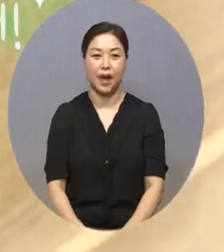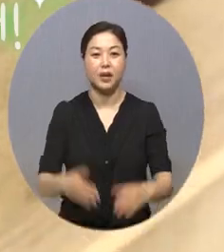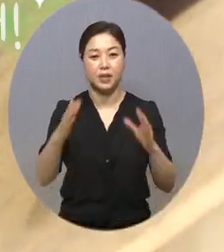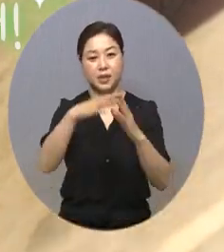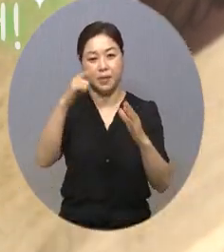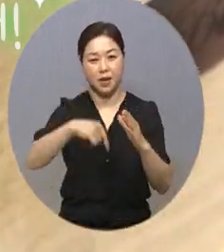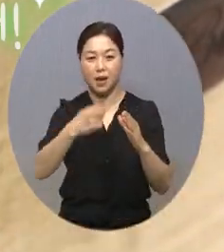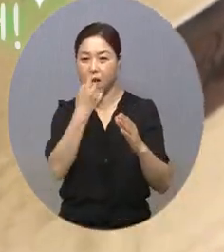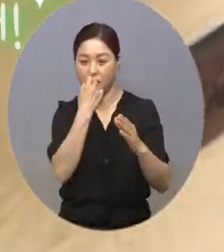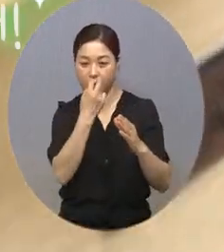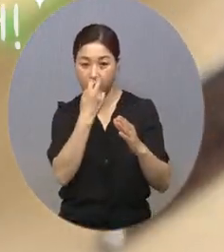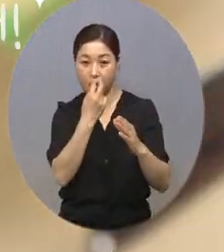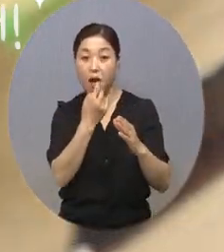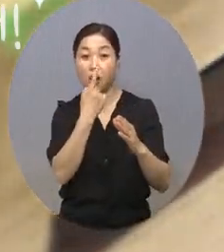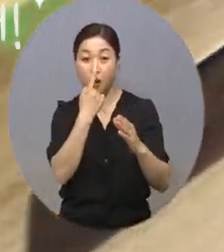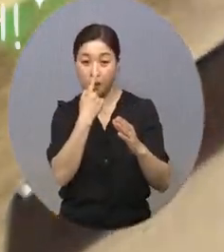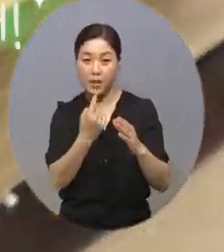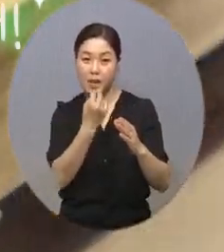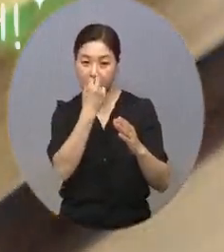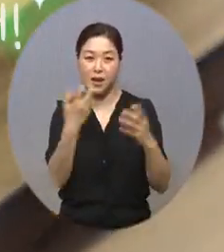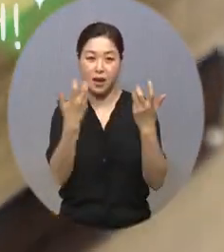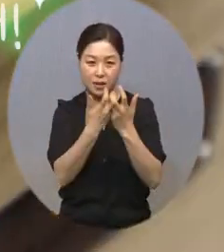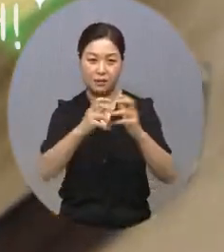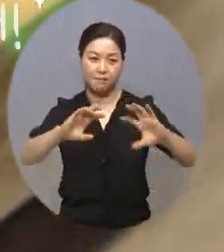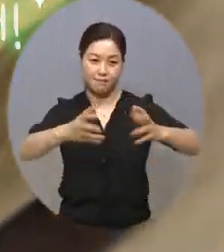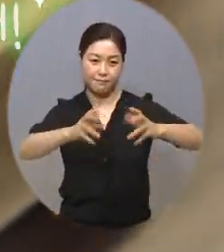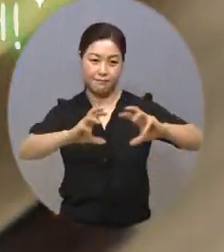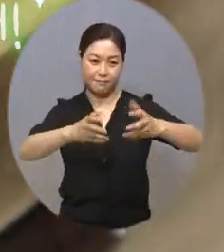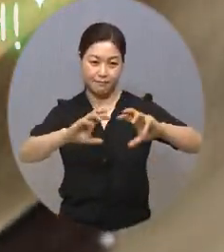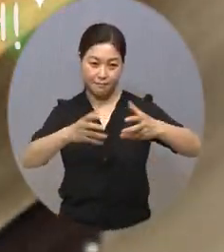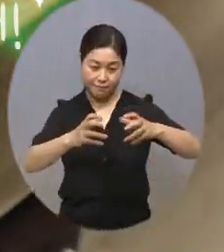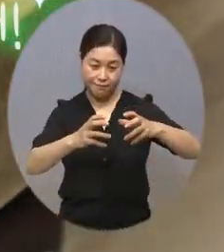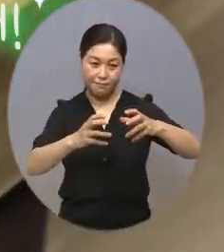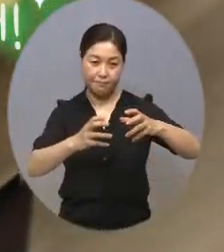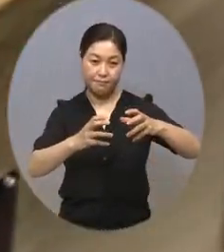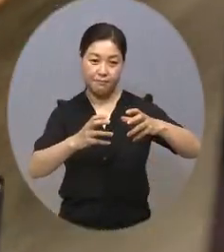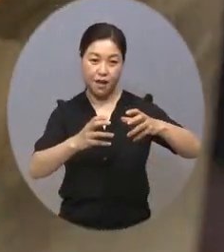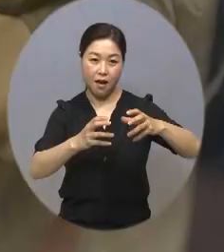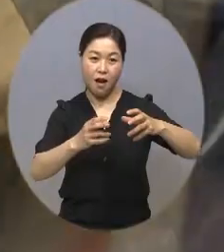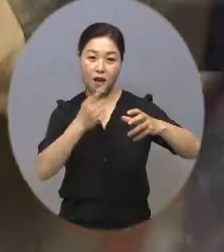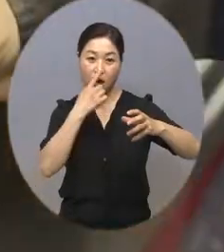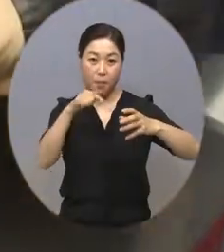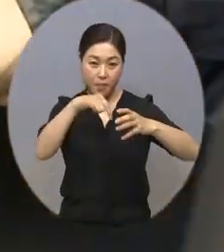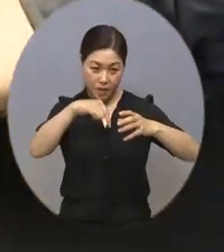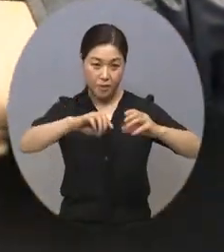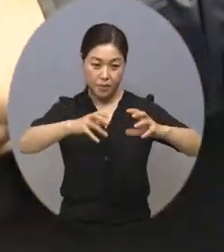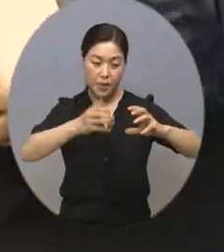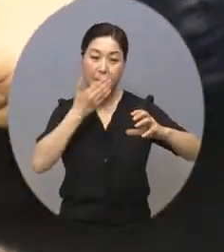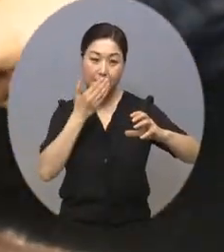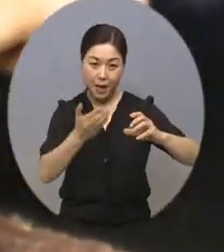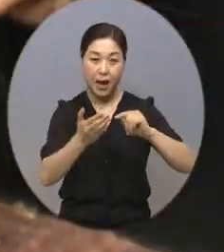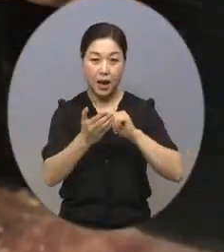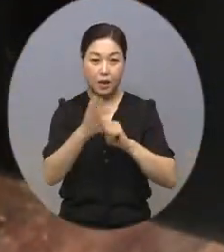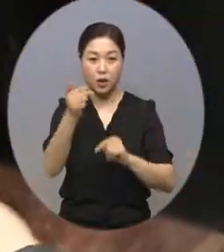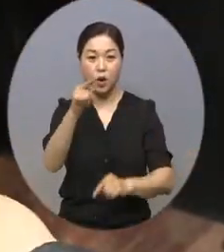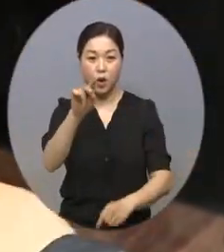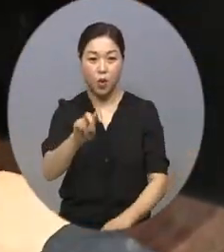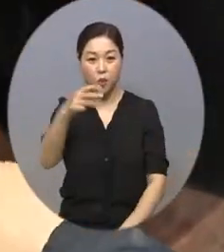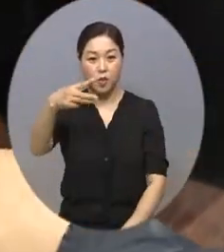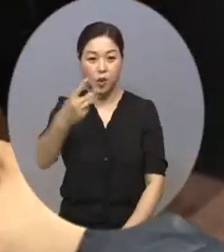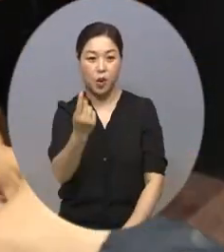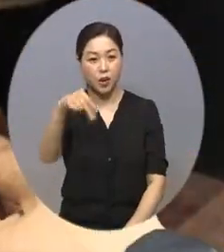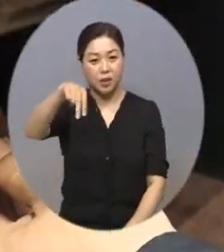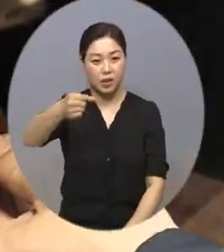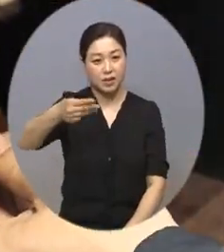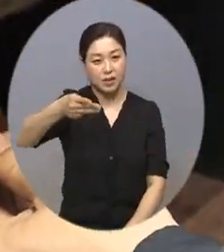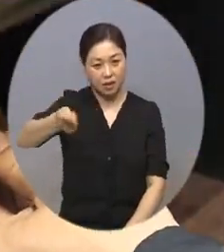코피 향으로 가득하게 누구나 손쉽게 10 커피를 2 쏠 수 있는 나만의 홈 플러스 덱이 입니다